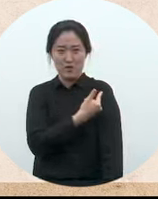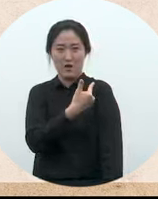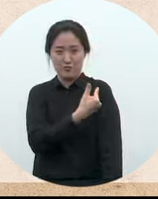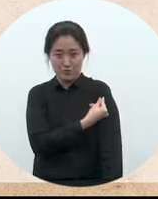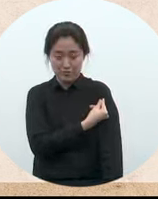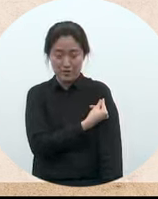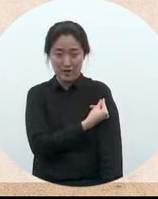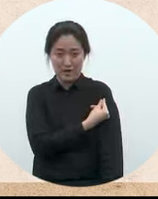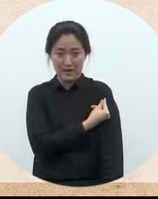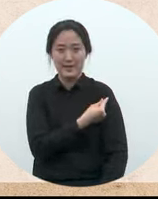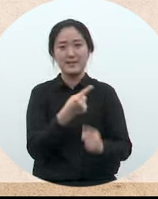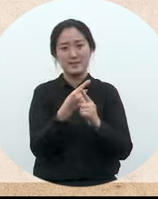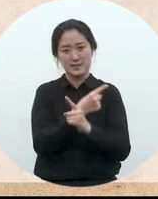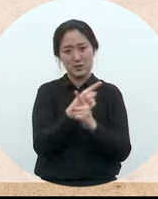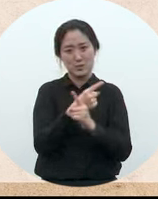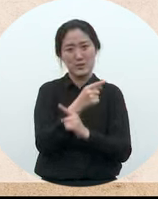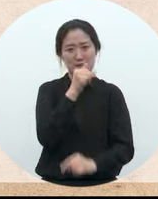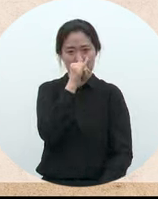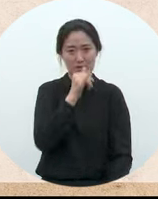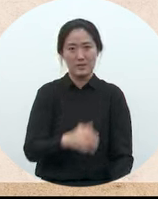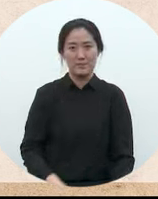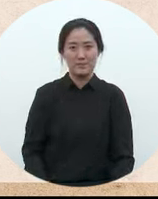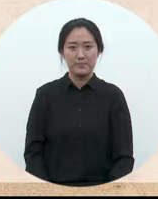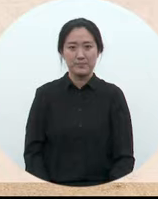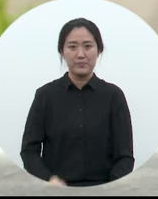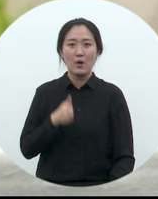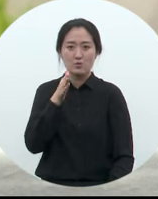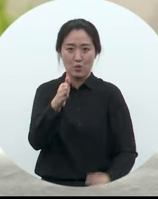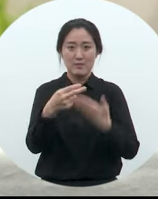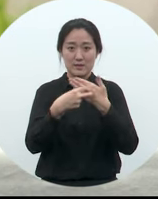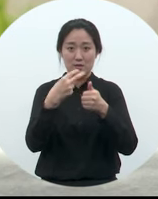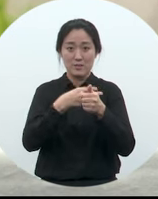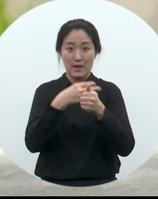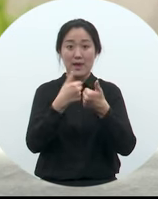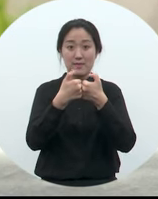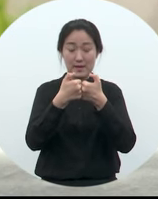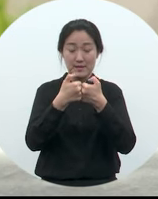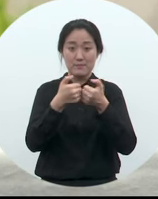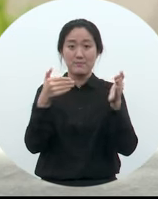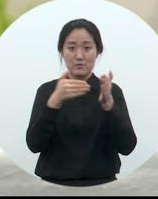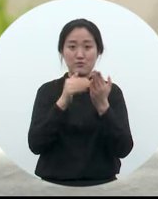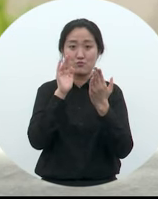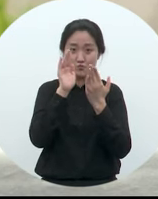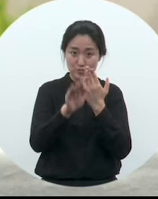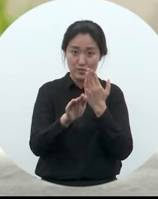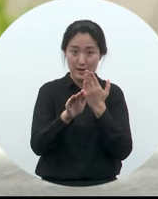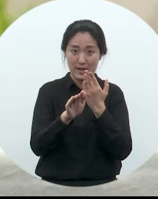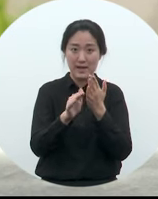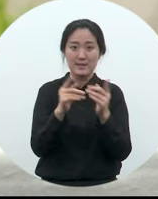걸쳐서 하는 경우가 있는데 이 성장 호르몬 치료도 반드시 전문가와